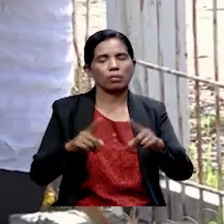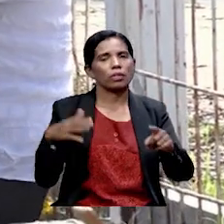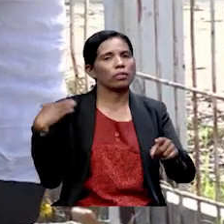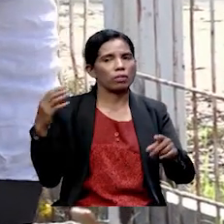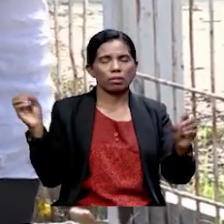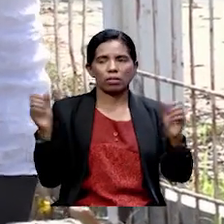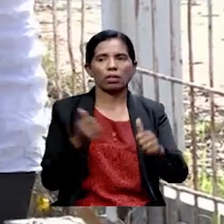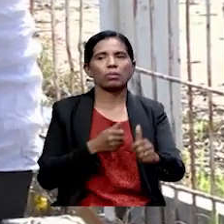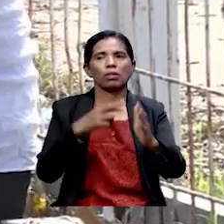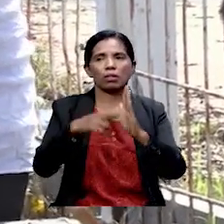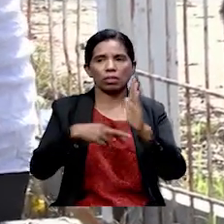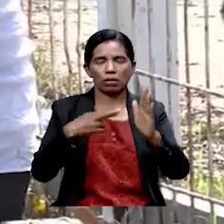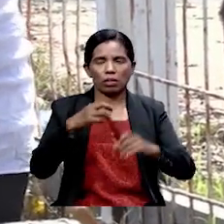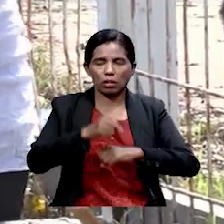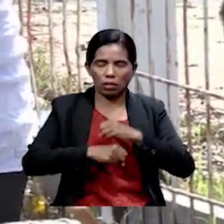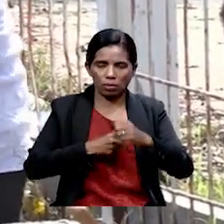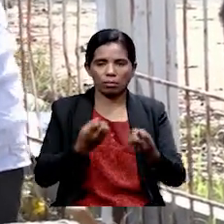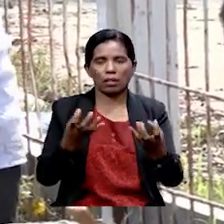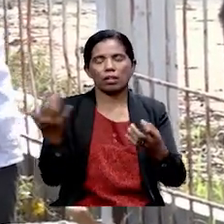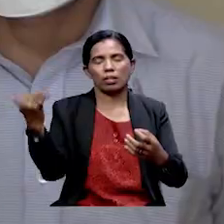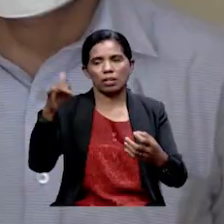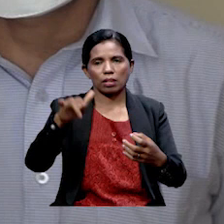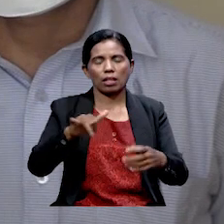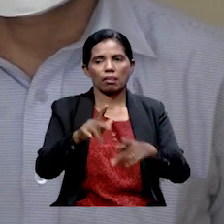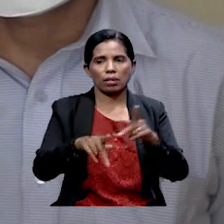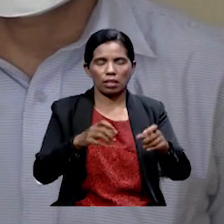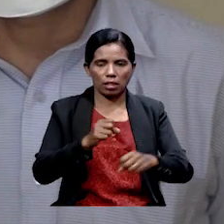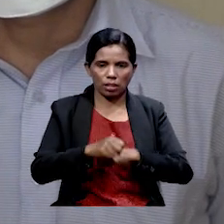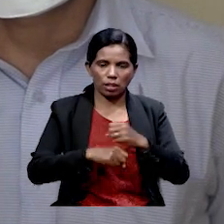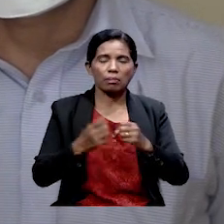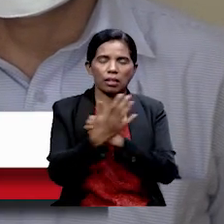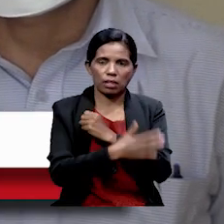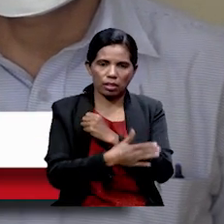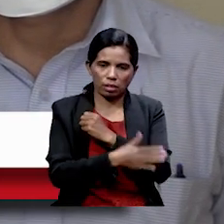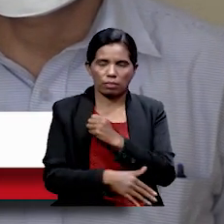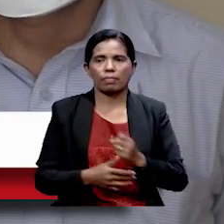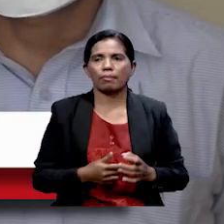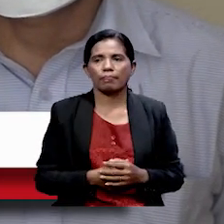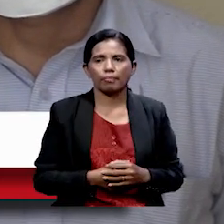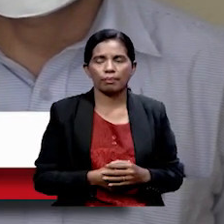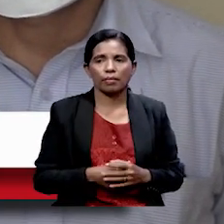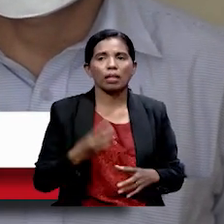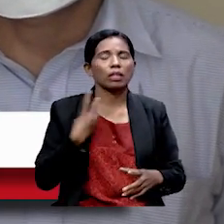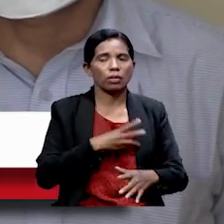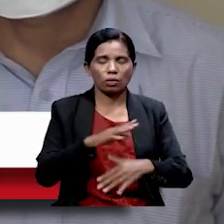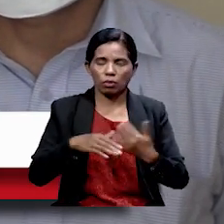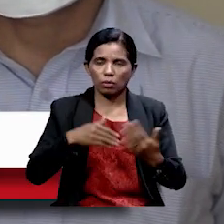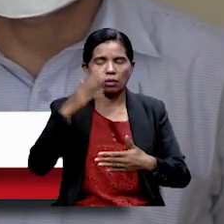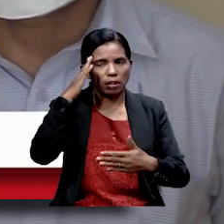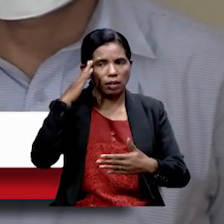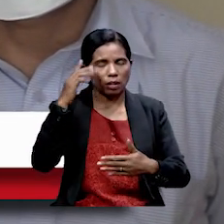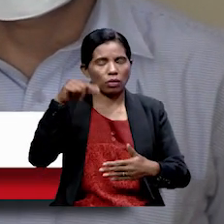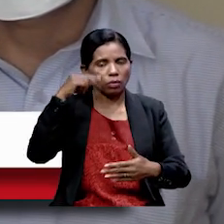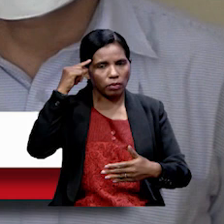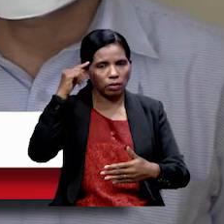hatene regras hodi haterus an ia emane rai. Ita hoto tu hatene, tamba governo ne hanesan itene ulunida ke